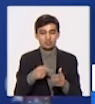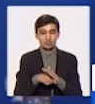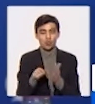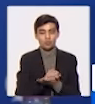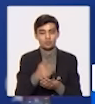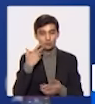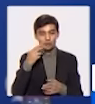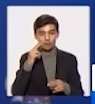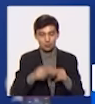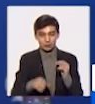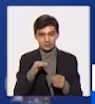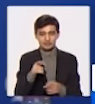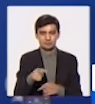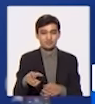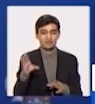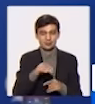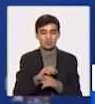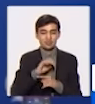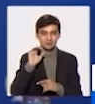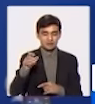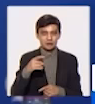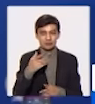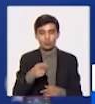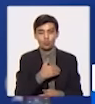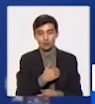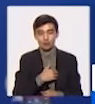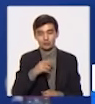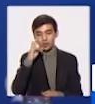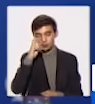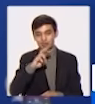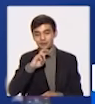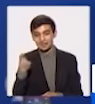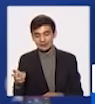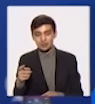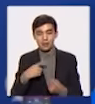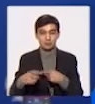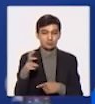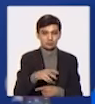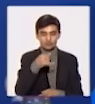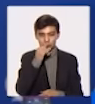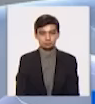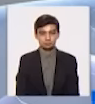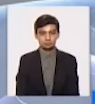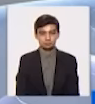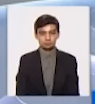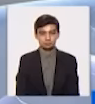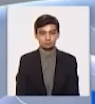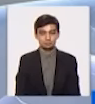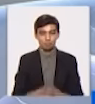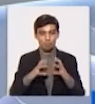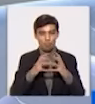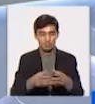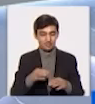бірақ шетелге өзіне үйіне шығып қайтып келем десе, қайтып елге кіре алмайтын болады. Сондай талаптар қойылды. Ал